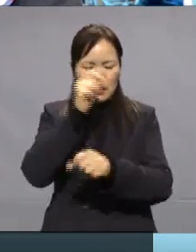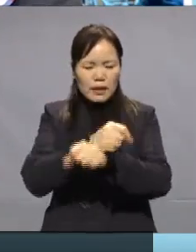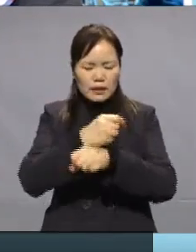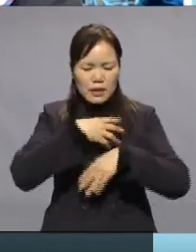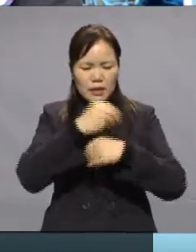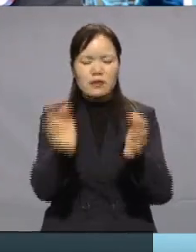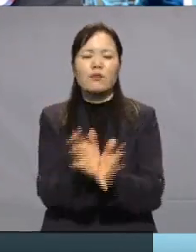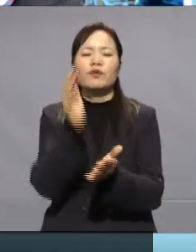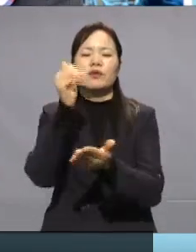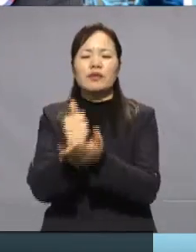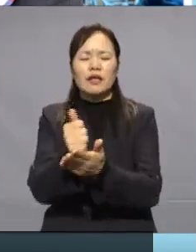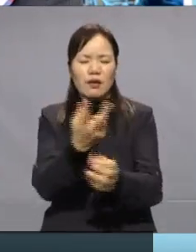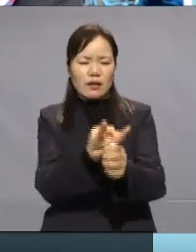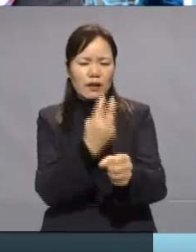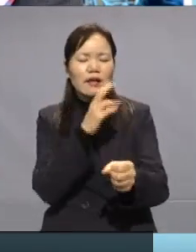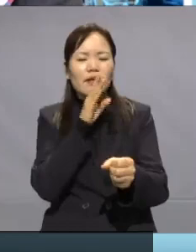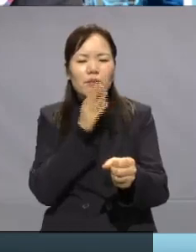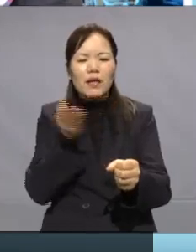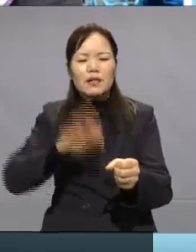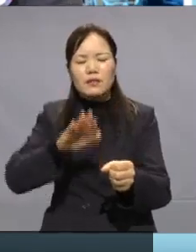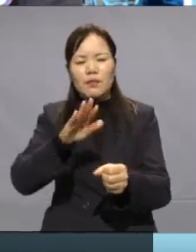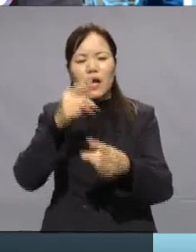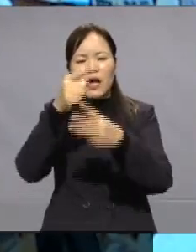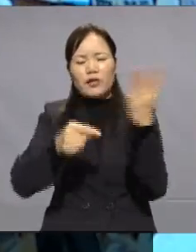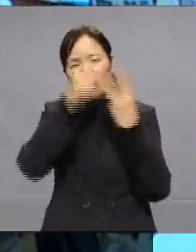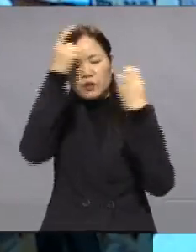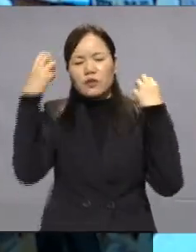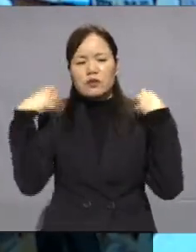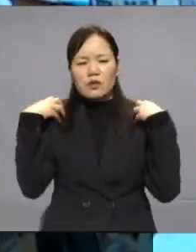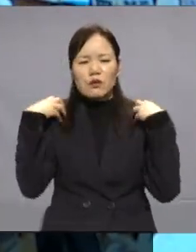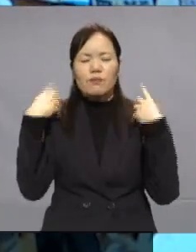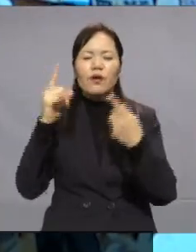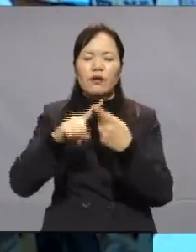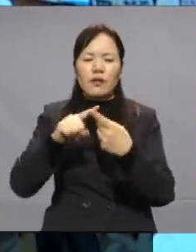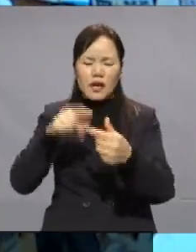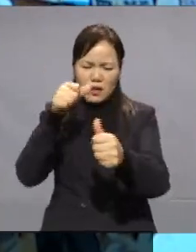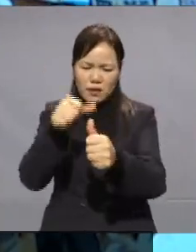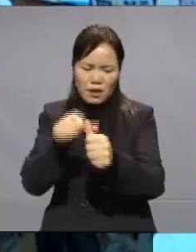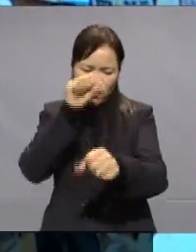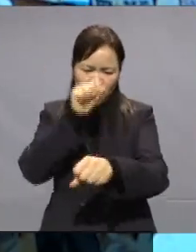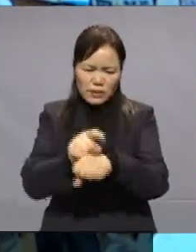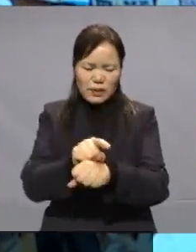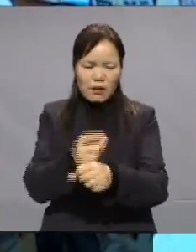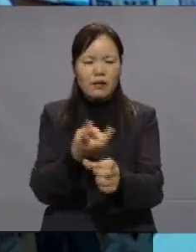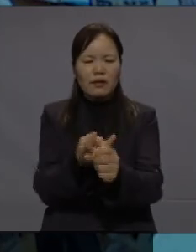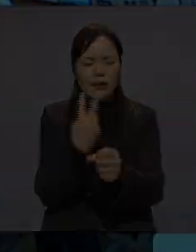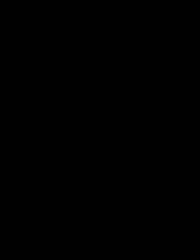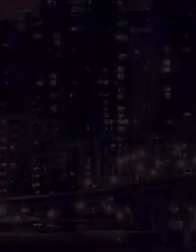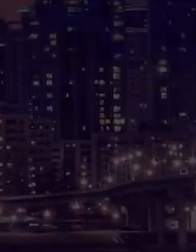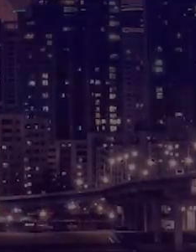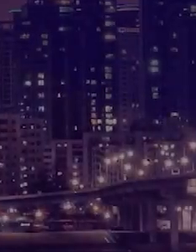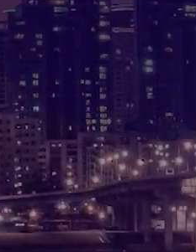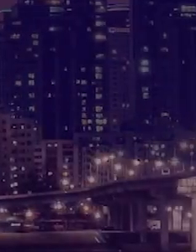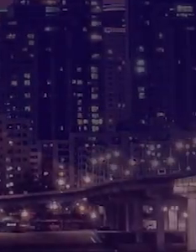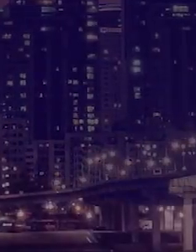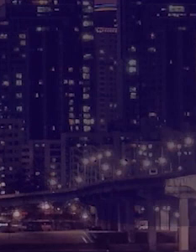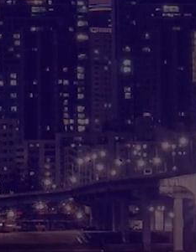사실상 윤석열 정부 전체에 대한 경고성 탄핵이다 이렇게 보는게 좀 맞다고 봅니다